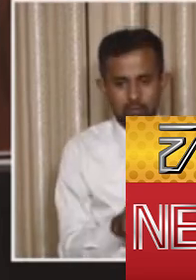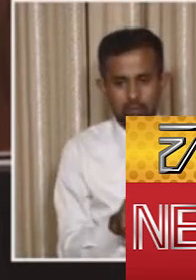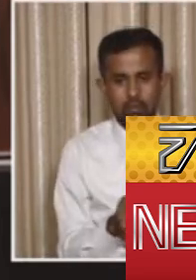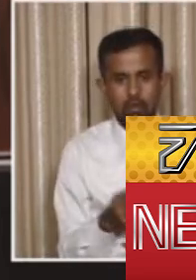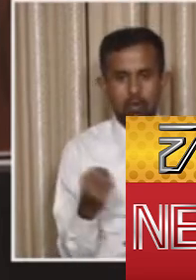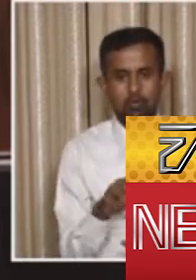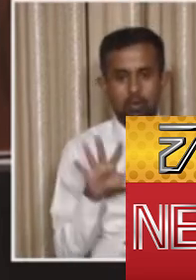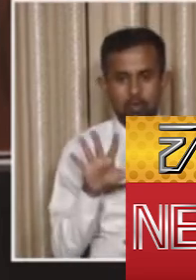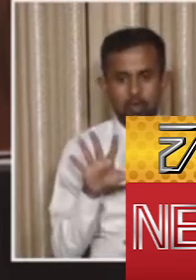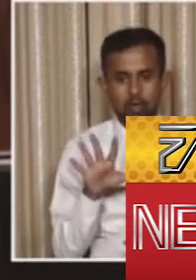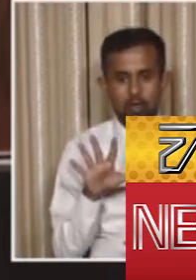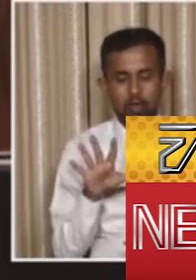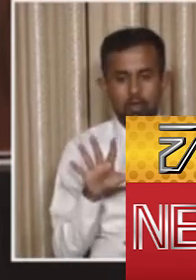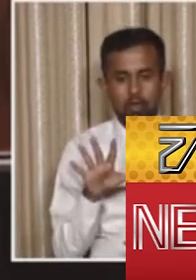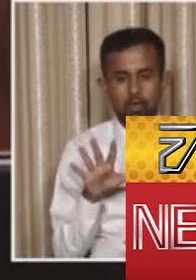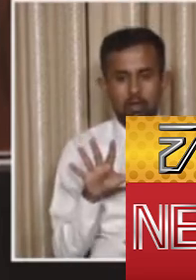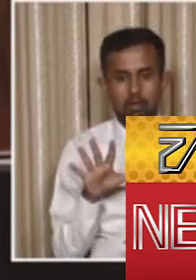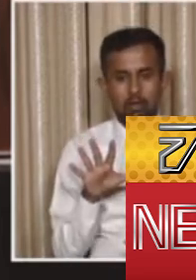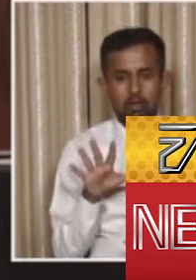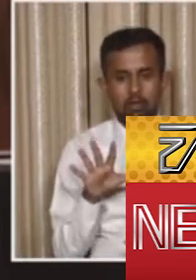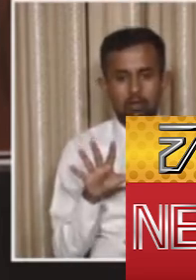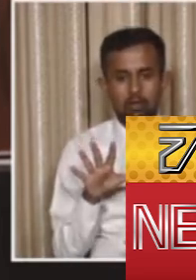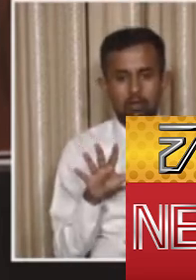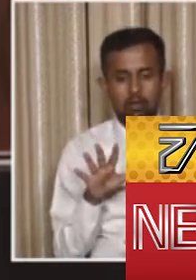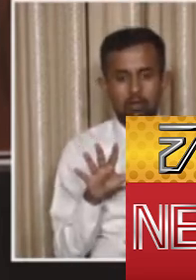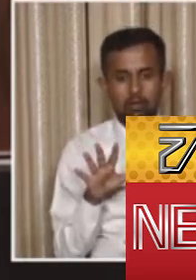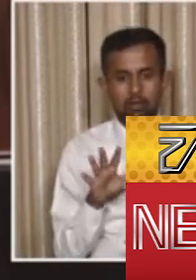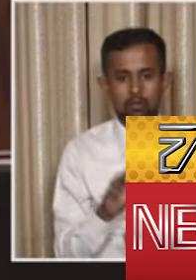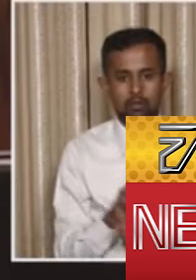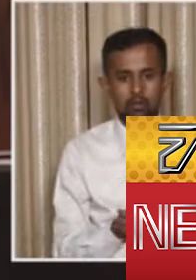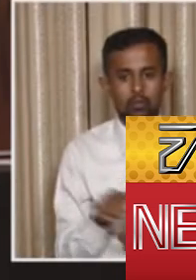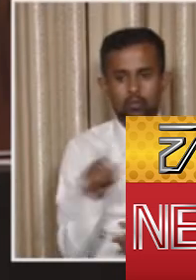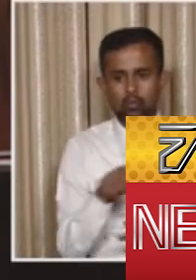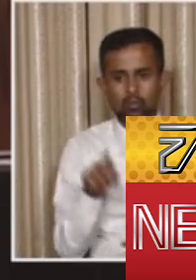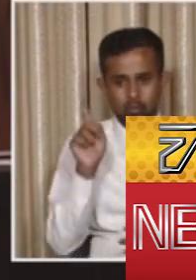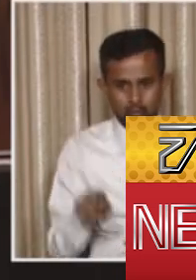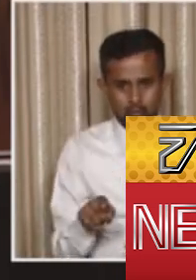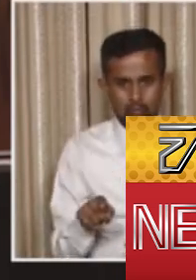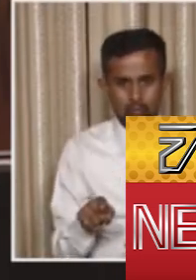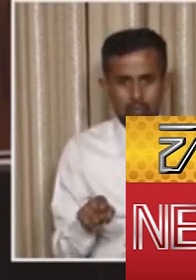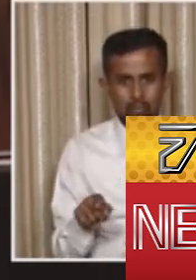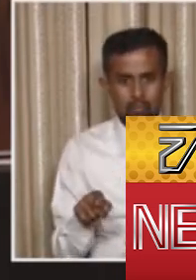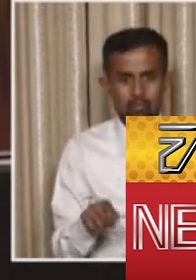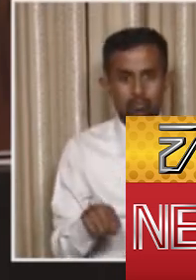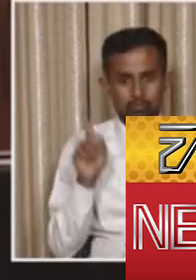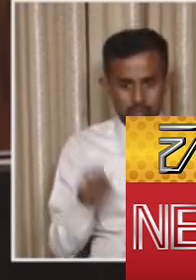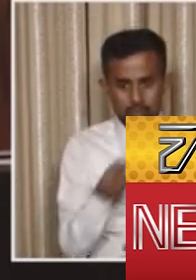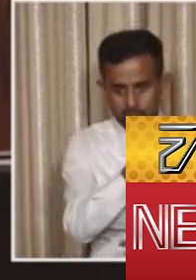Angka paha darana rajya ekamatika yojanawa ada sabhava sammata